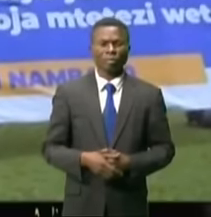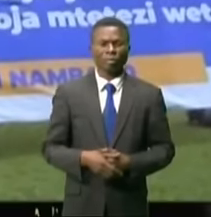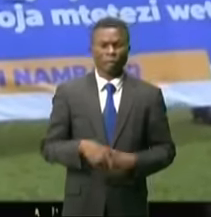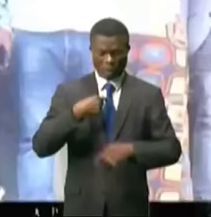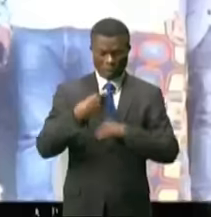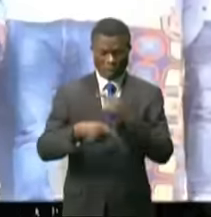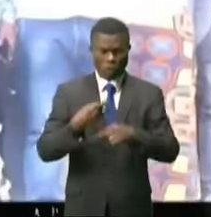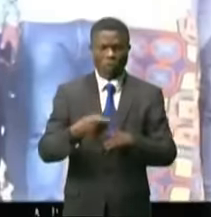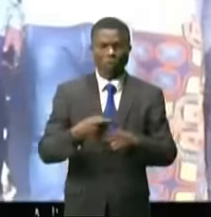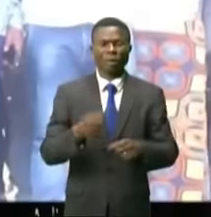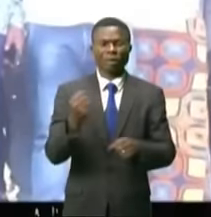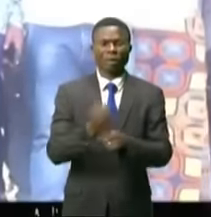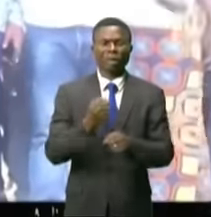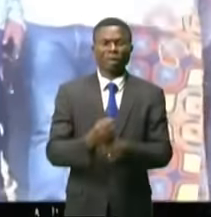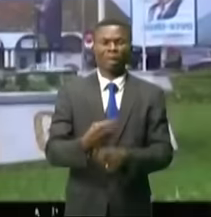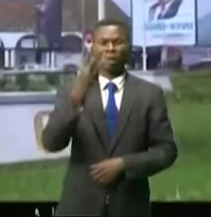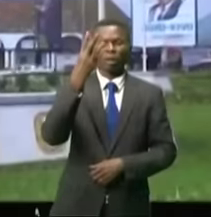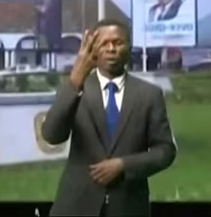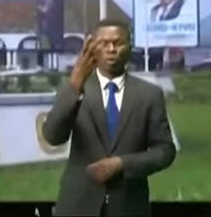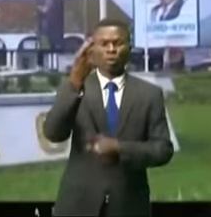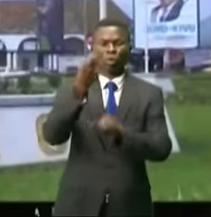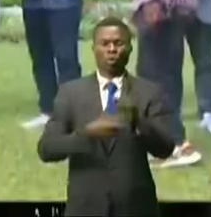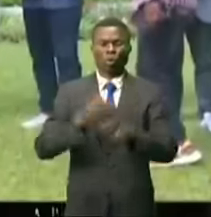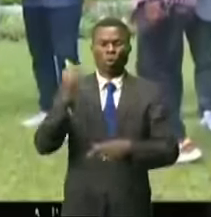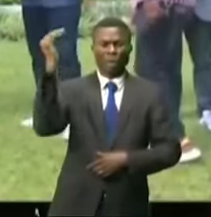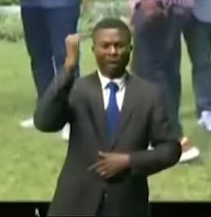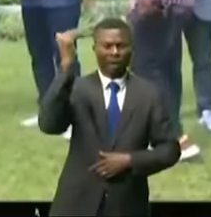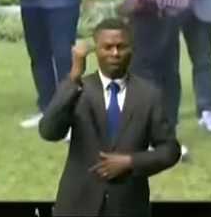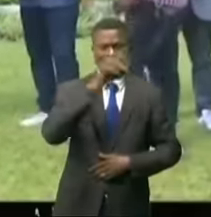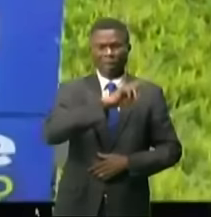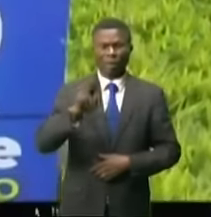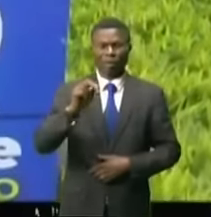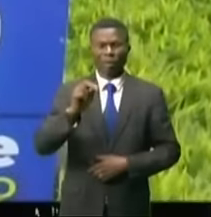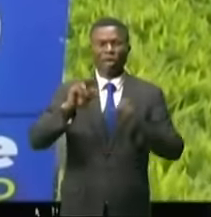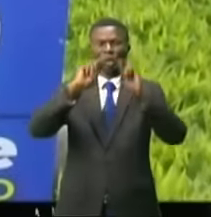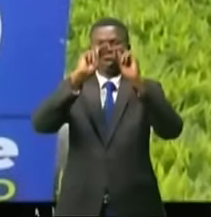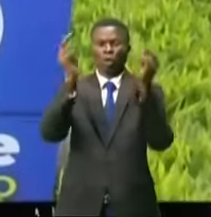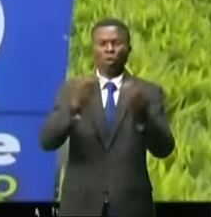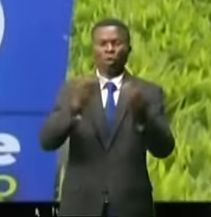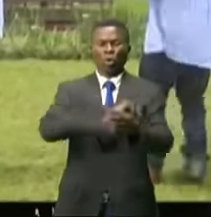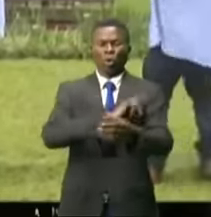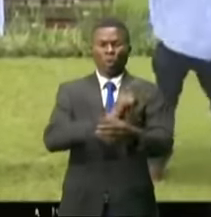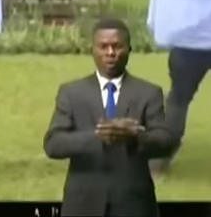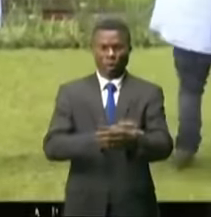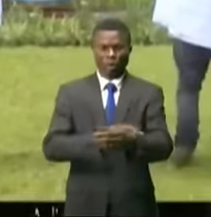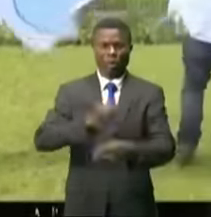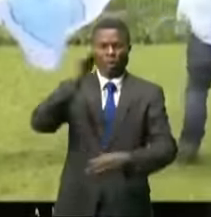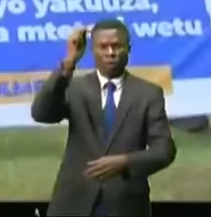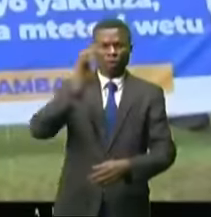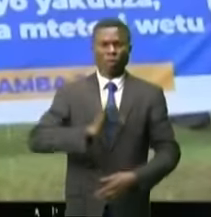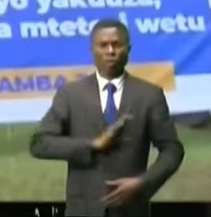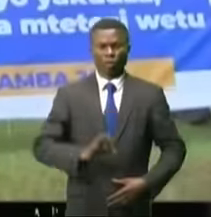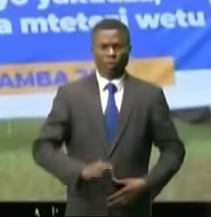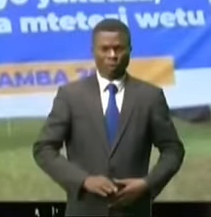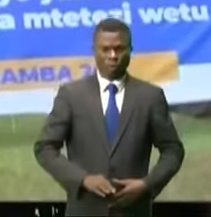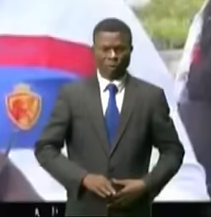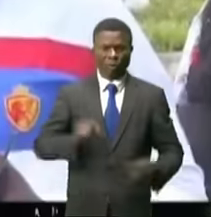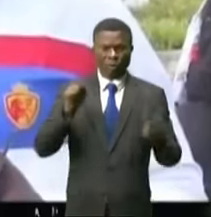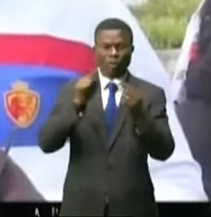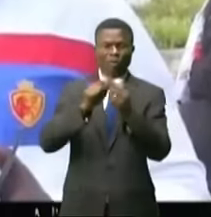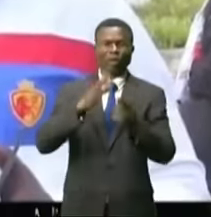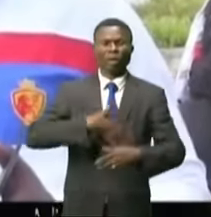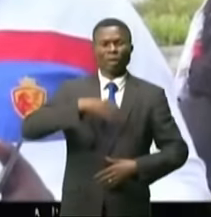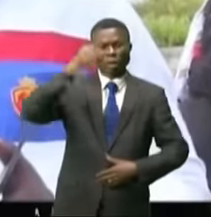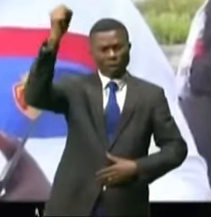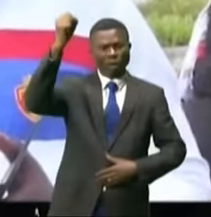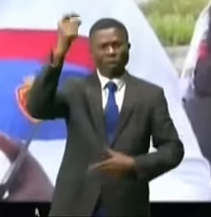Lancement officiel ce dimanche 3 décembre 2023 à Goma d'une plateforme dénommée Nord Kivu pour Fachi, Norfa en sigle, cap vers la victoire.